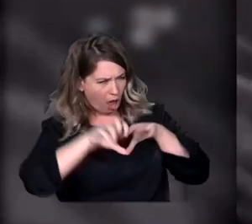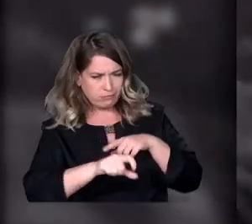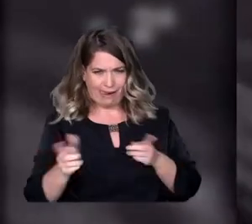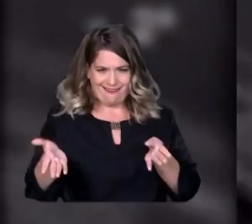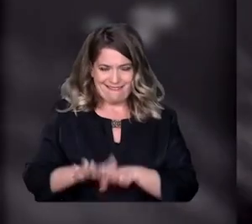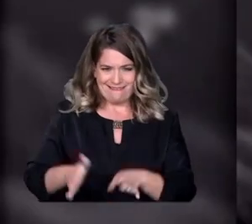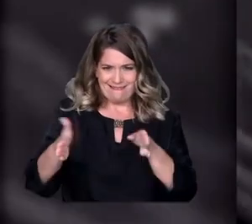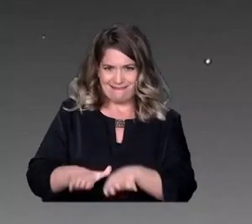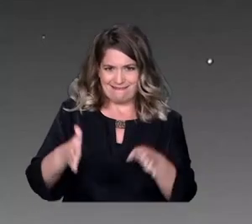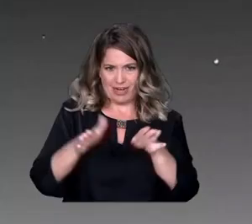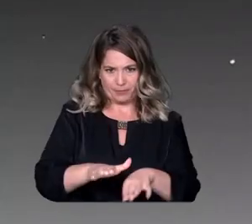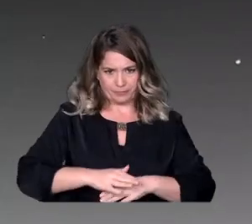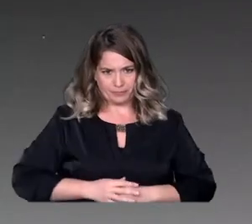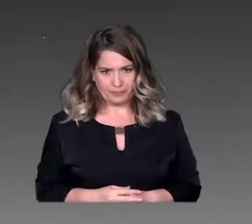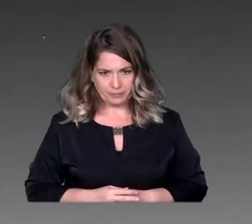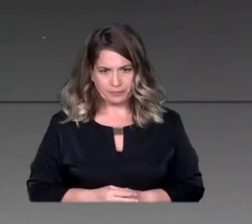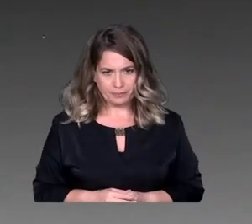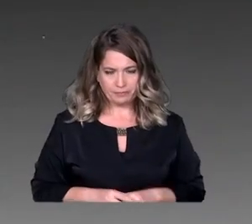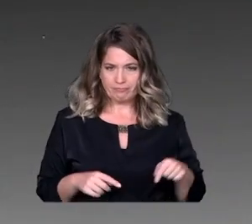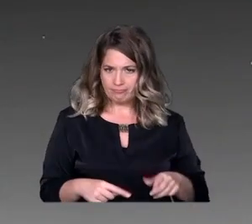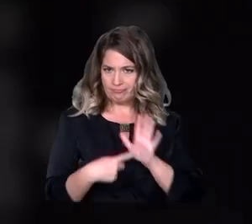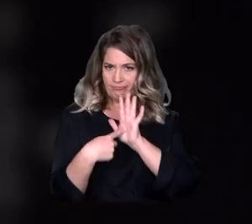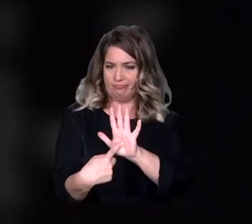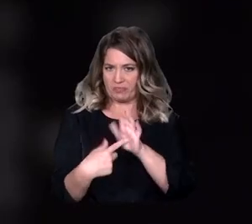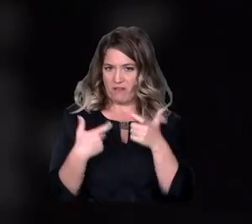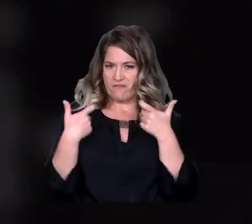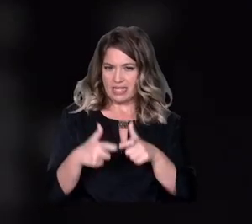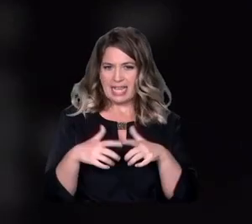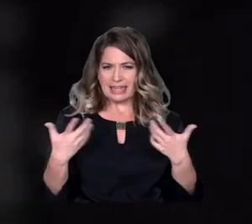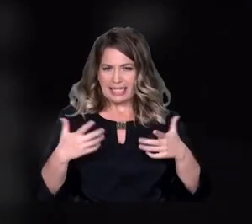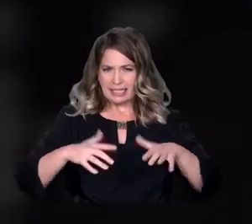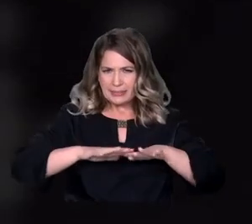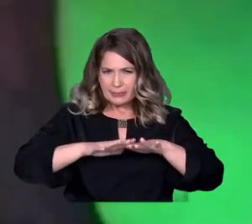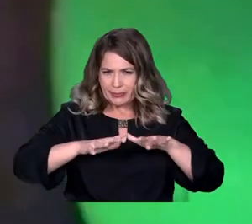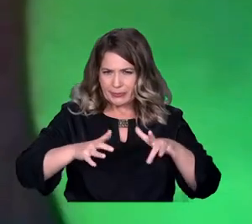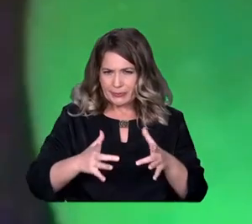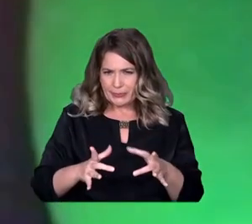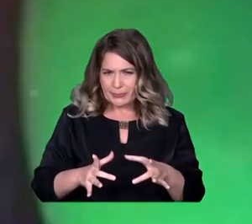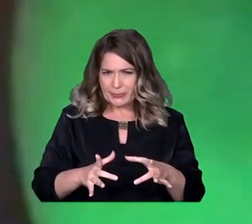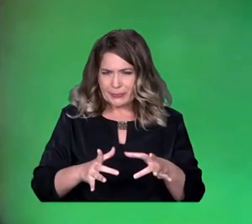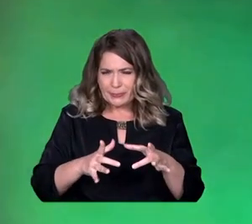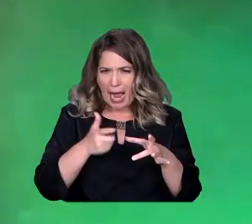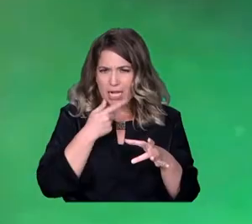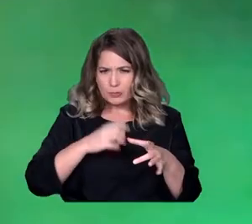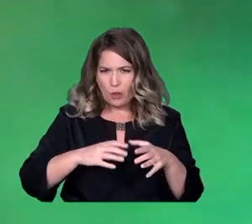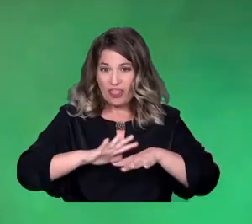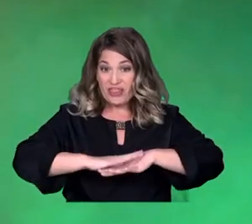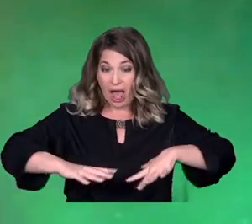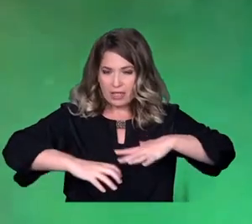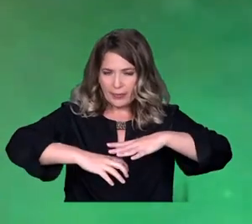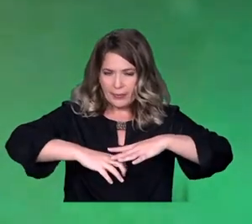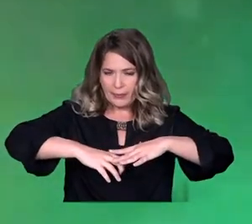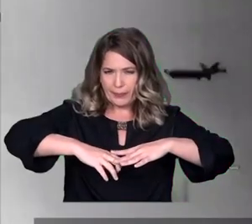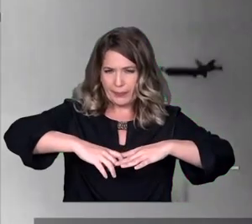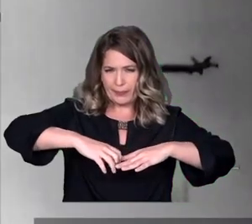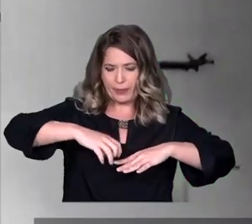ερευνητής δημοσιογράφος έδειξαν στοιχεία και ένα βίντεο που δείχνει μια λευκή σφαίρα όχι γήινης τεχνολογίας να αναδύεται από τη θάλασσα στα ανοιχτά